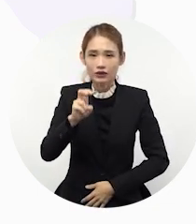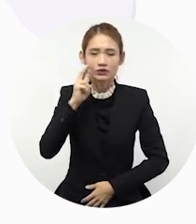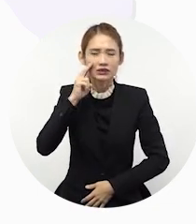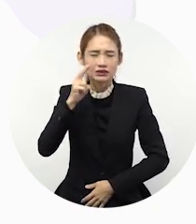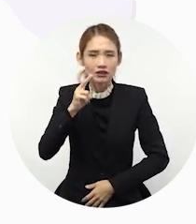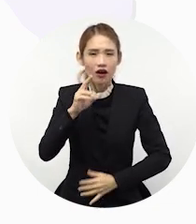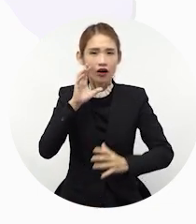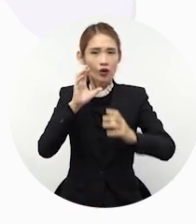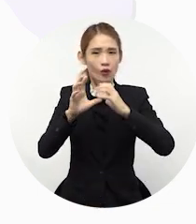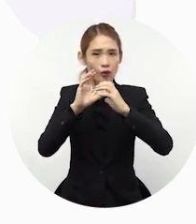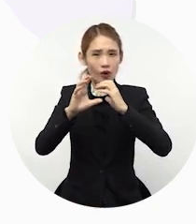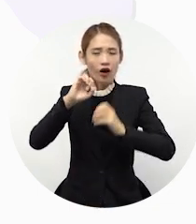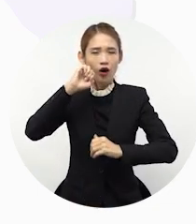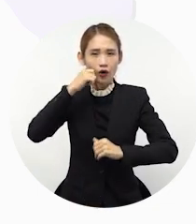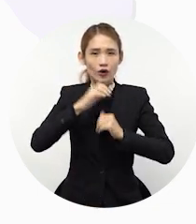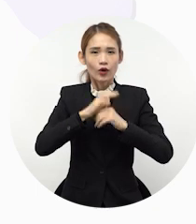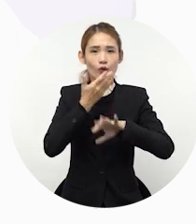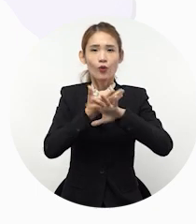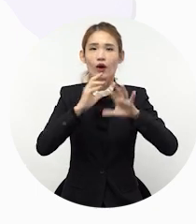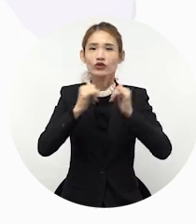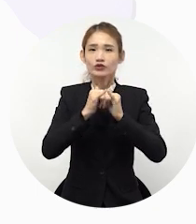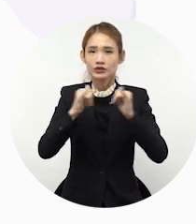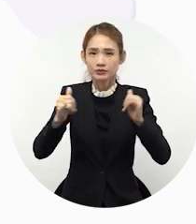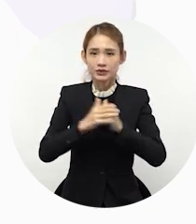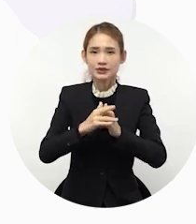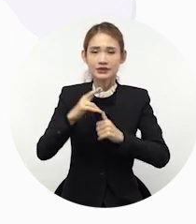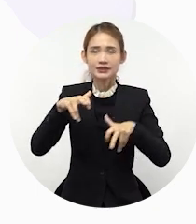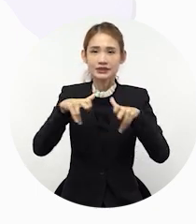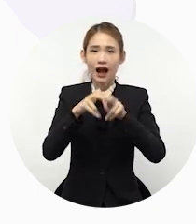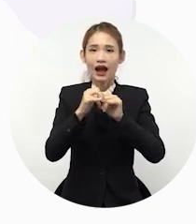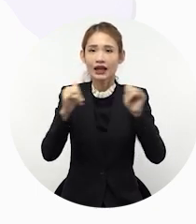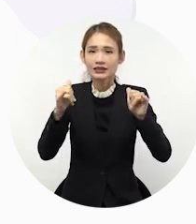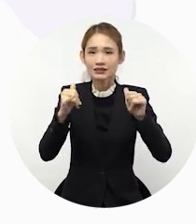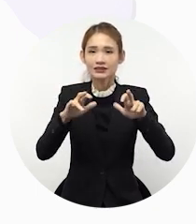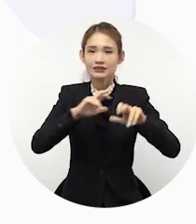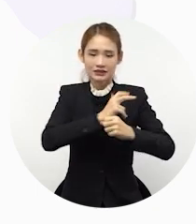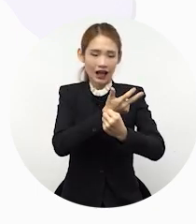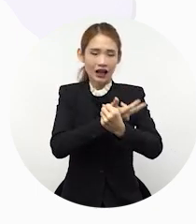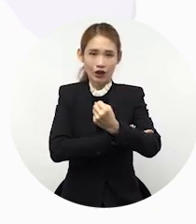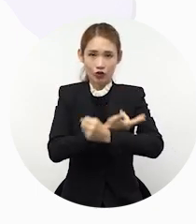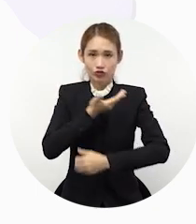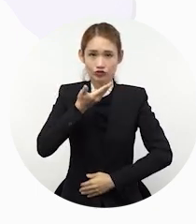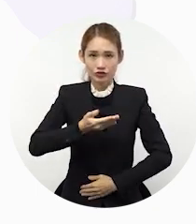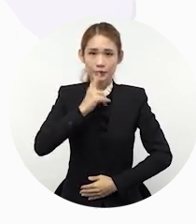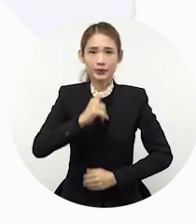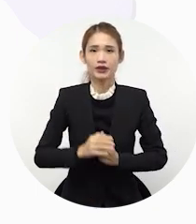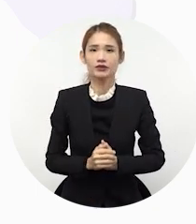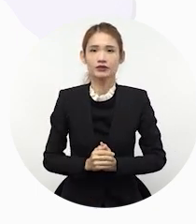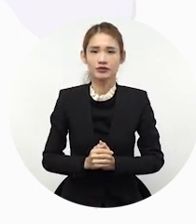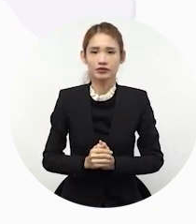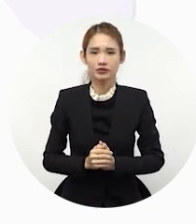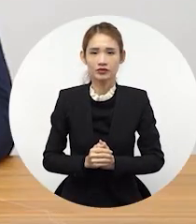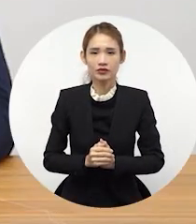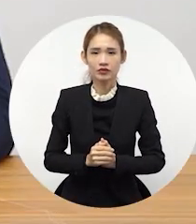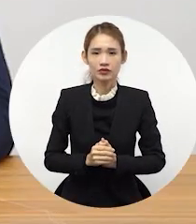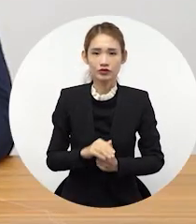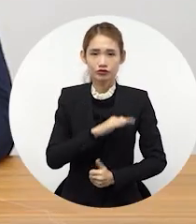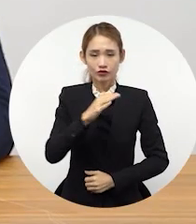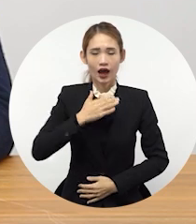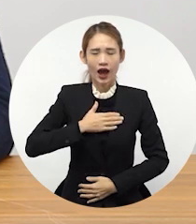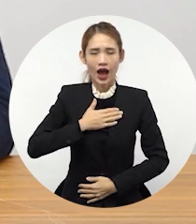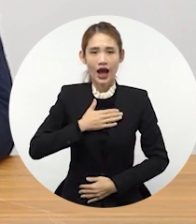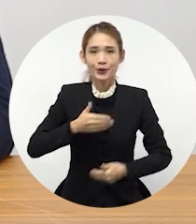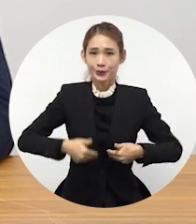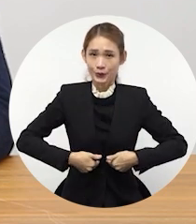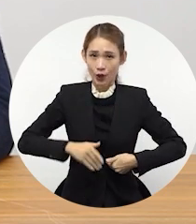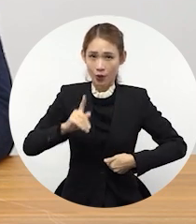암, 심지어 의사소통이 어려운 외국 이민자들에게까지 장애인으로 보는 어떤 그런 자격들을 부여를 하고 있어요. 이게